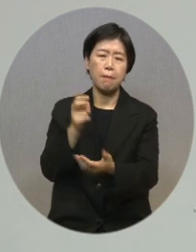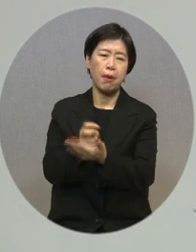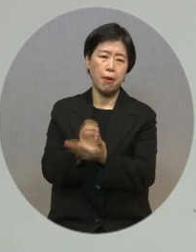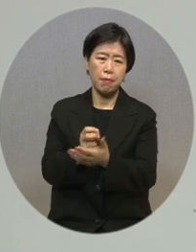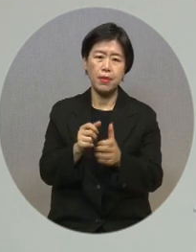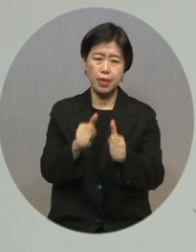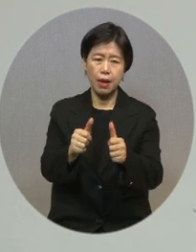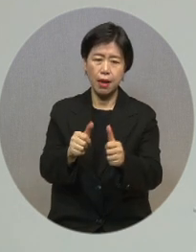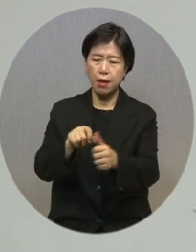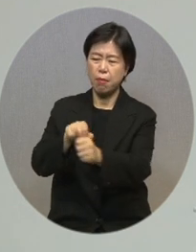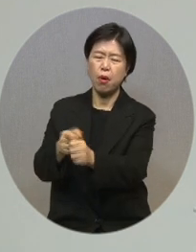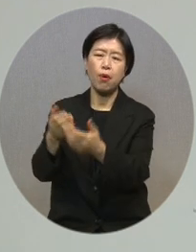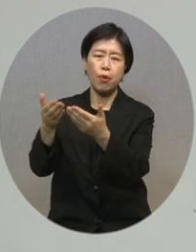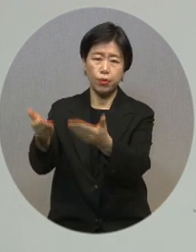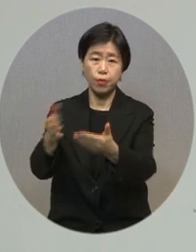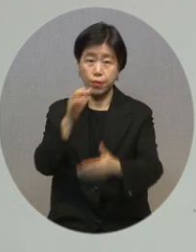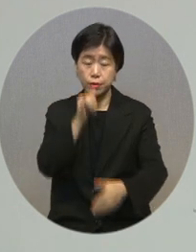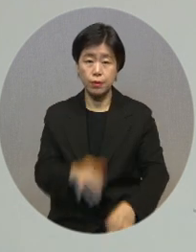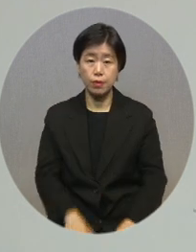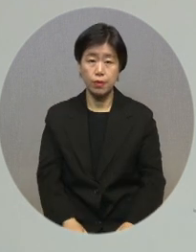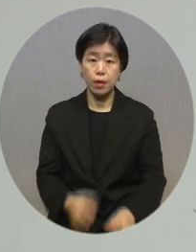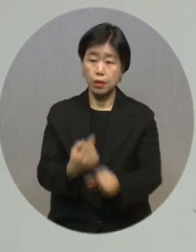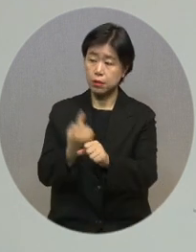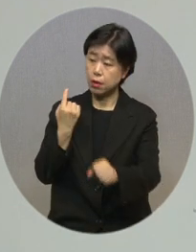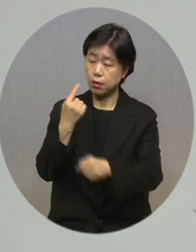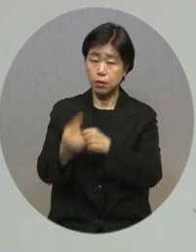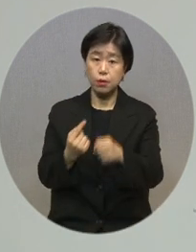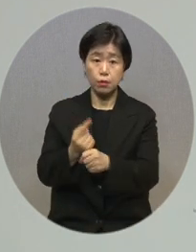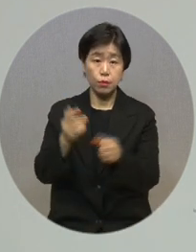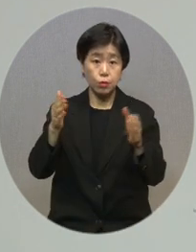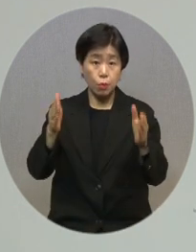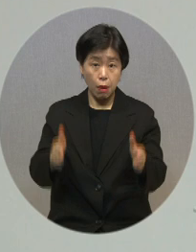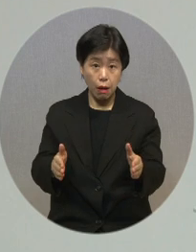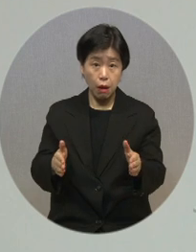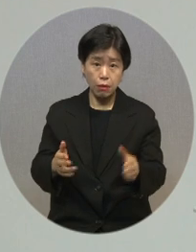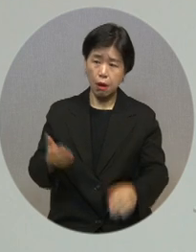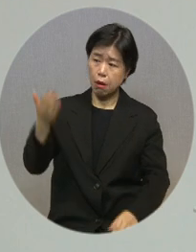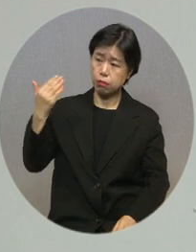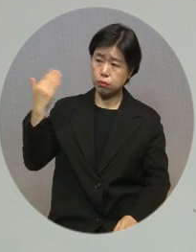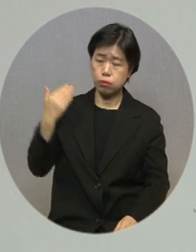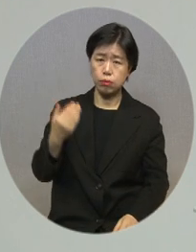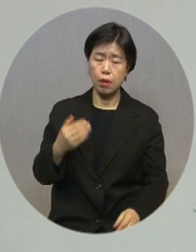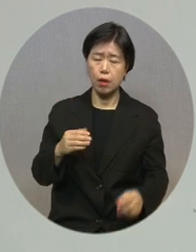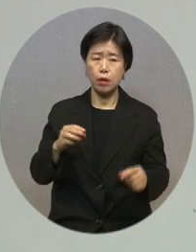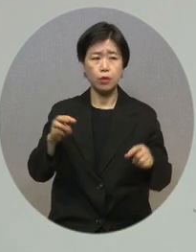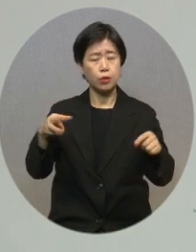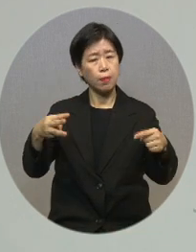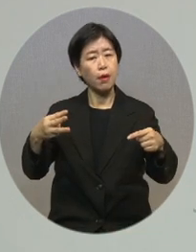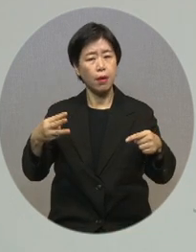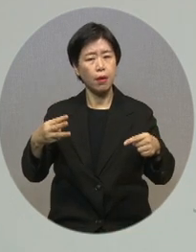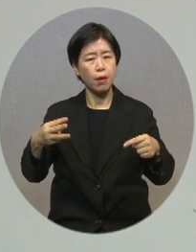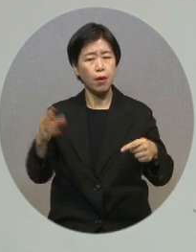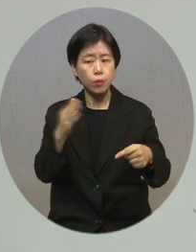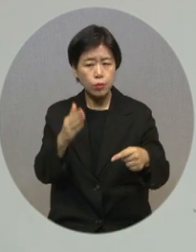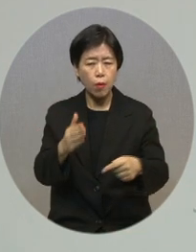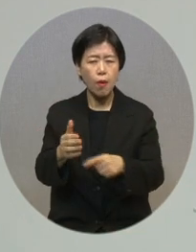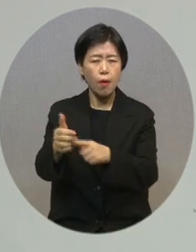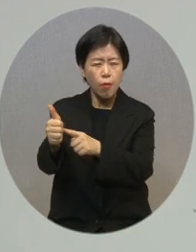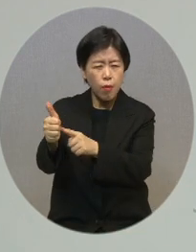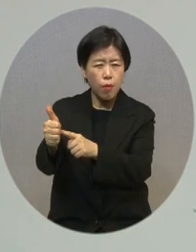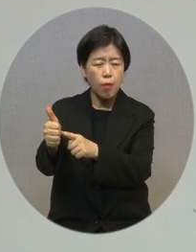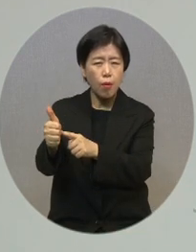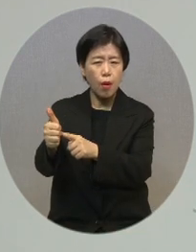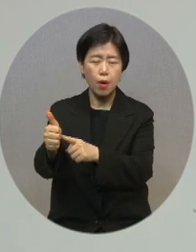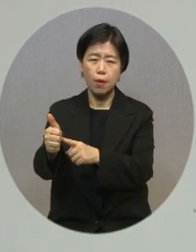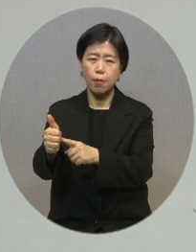작년 한 해 동안 예년에 비해서 한 3배 정도의 그러니까 구속자가 나타났습니다. 뭐 이런 식으로